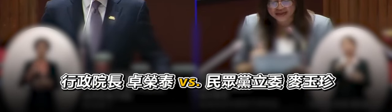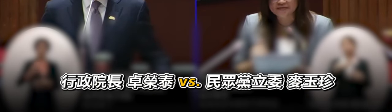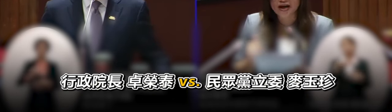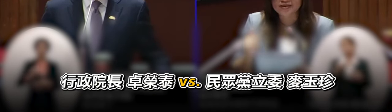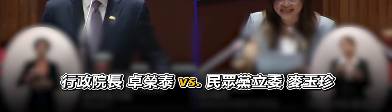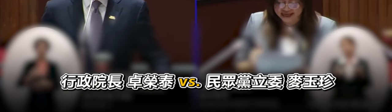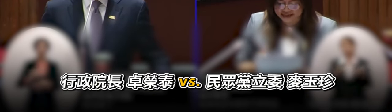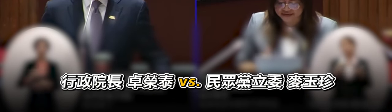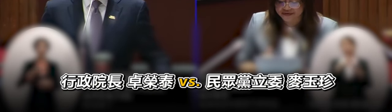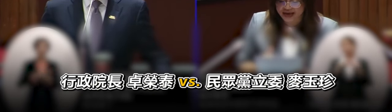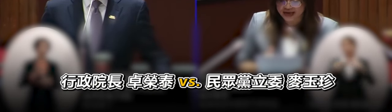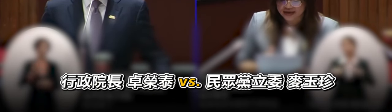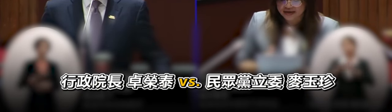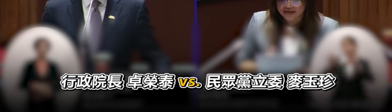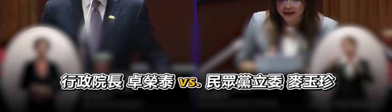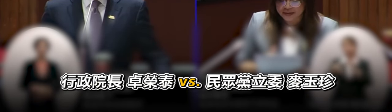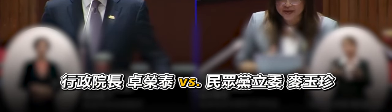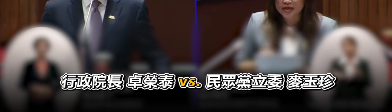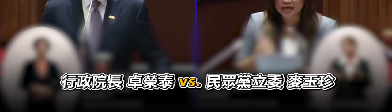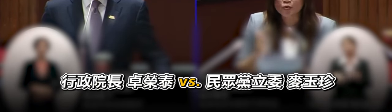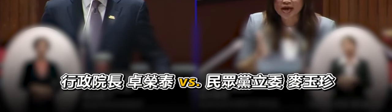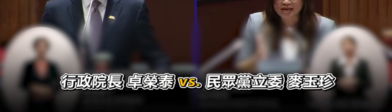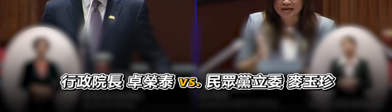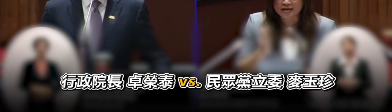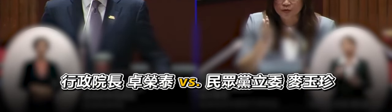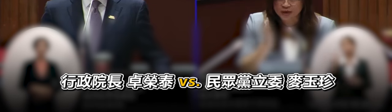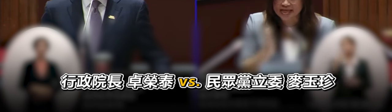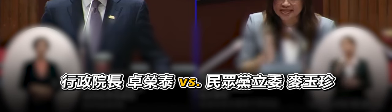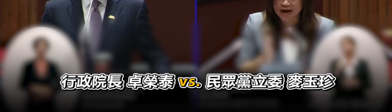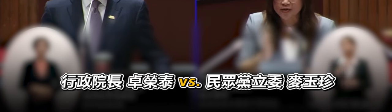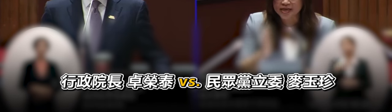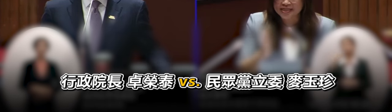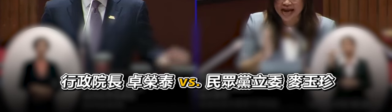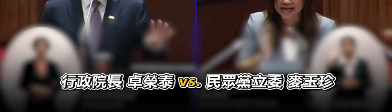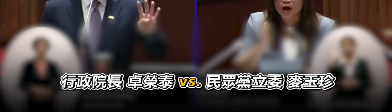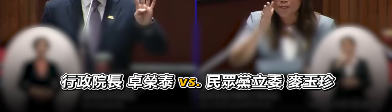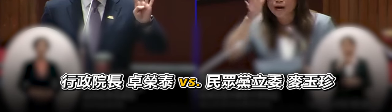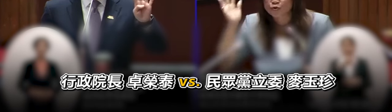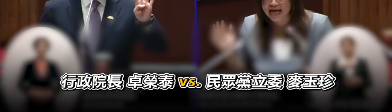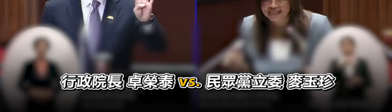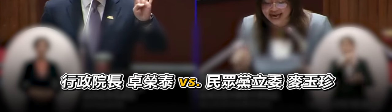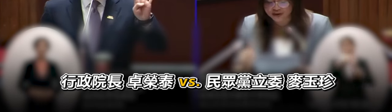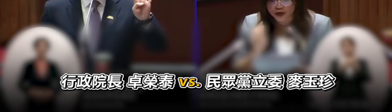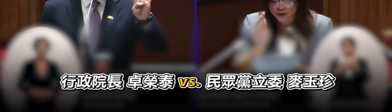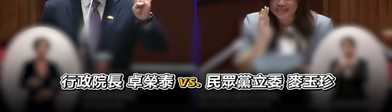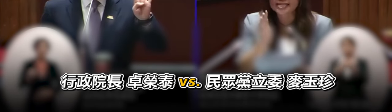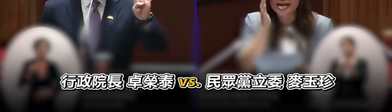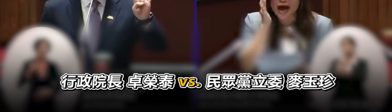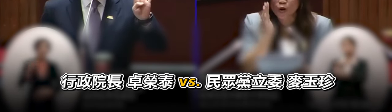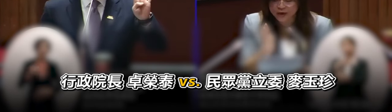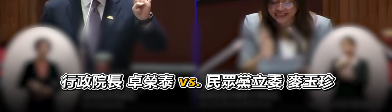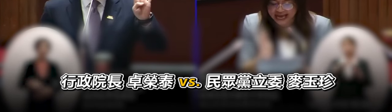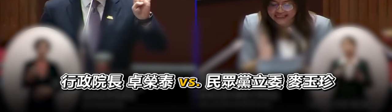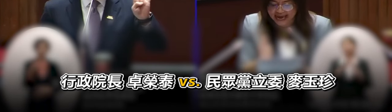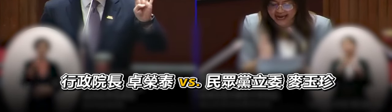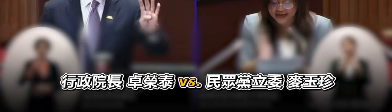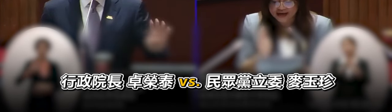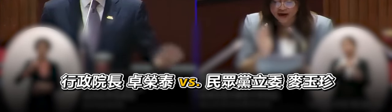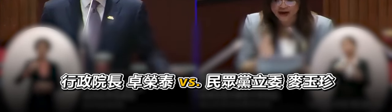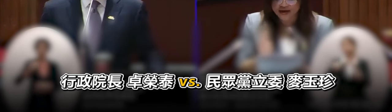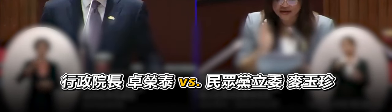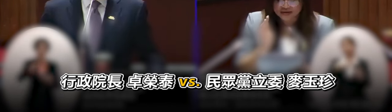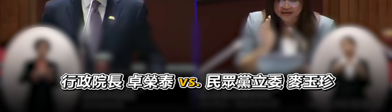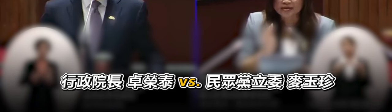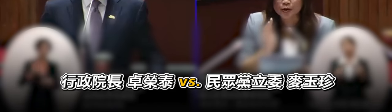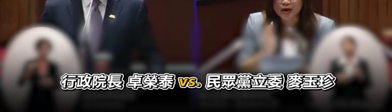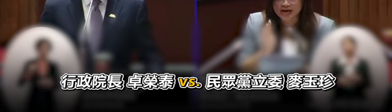费，地方发展的经费，他因为我听到你讲你要保护大家， 有没有， 所以我现在也要呼吁大家